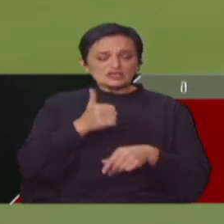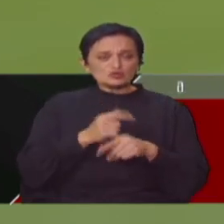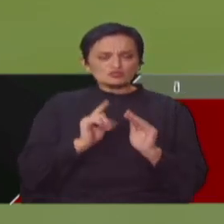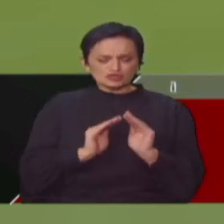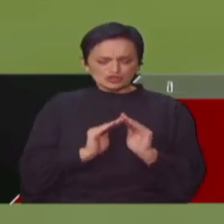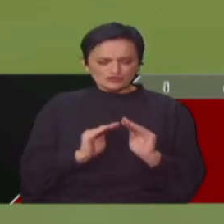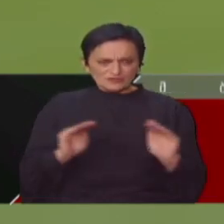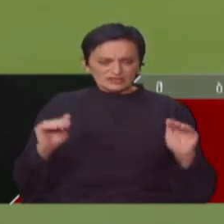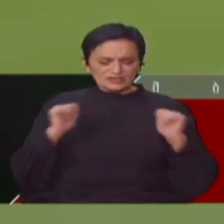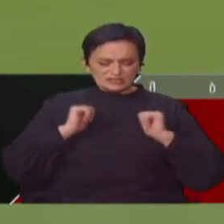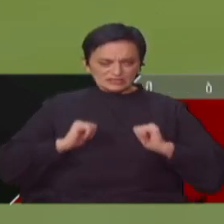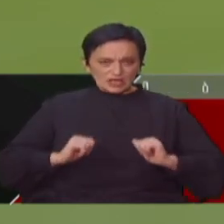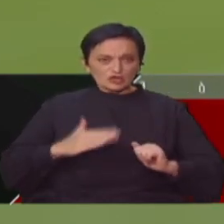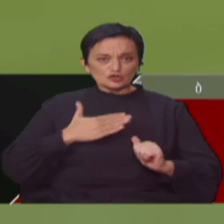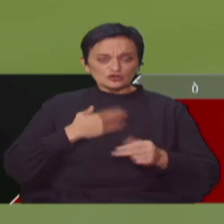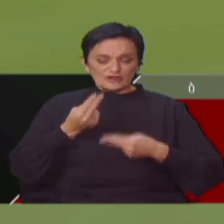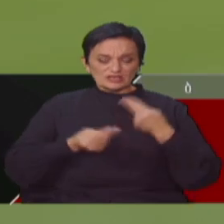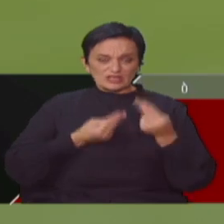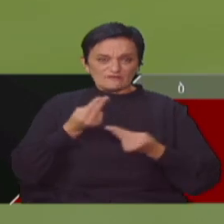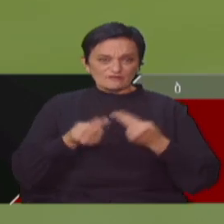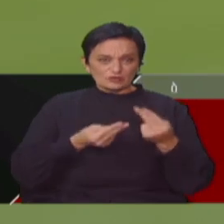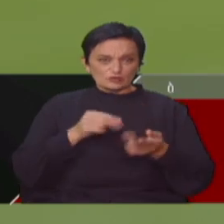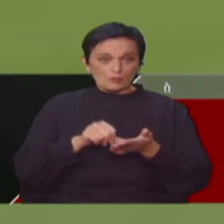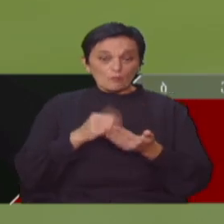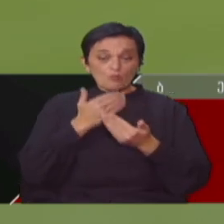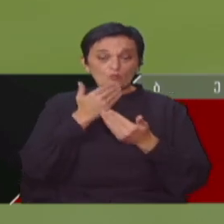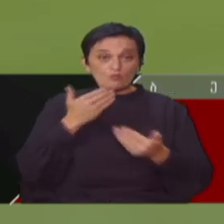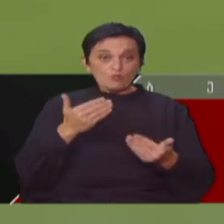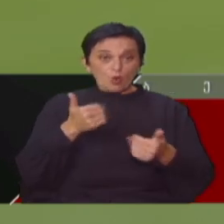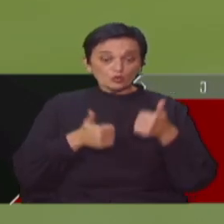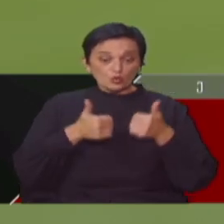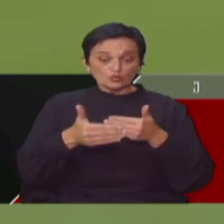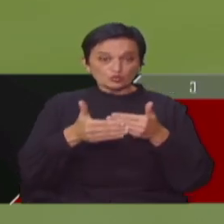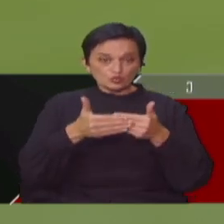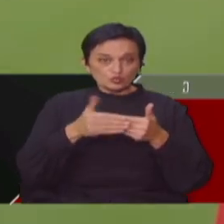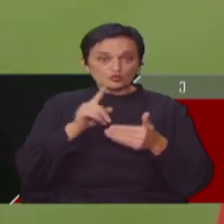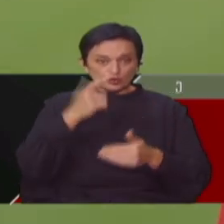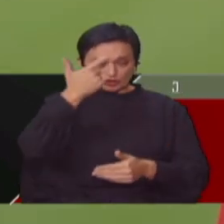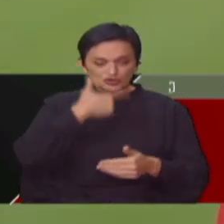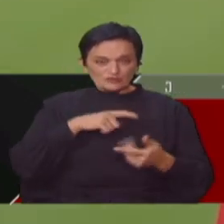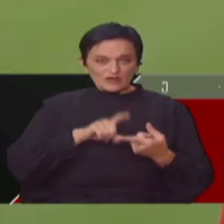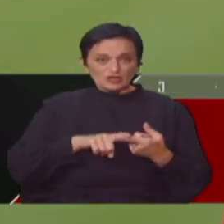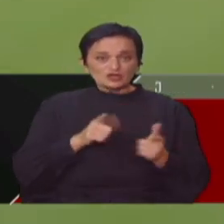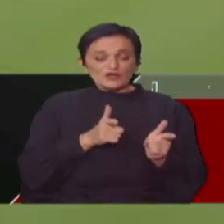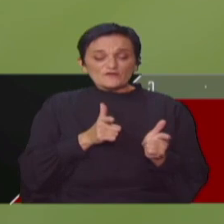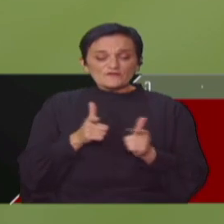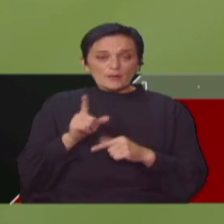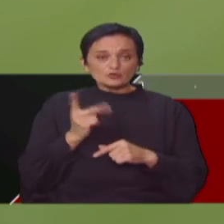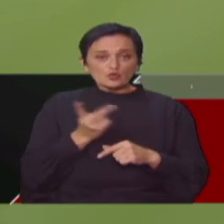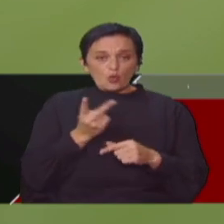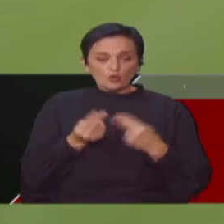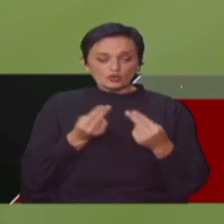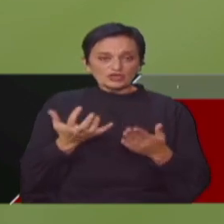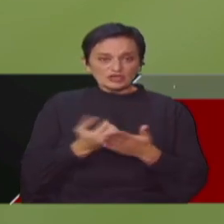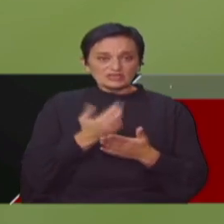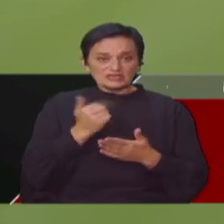შვიდათ ნარად ჩვენი თამაში ვითამაშოთ და ბოლო ტურის წინ მივიდეთ ისე, რომ ჩვენს თავზე ვიყოთ დამოკიდებული. თანაერთ მომზადებით, რომ ორივე თამაში მოვიგო და